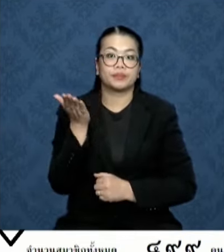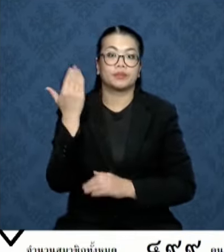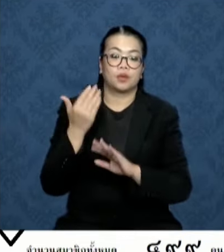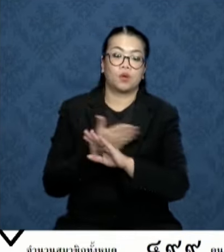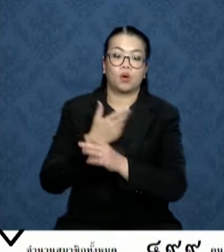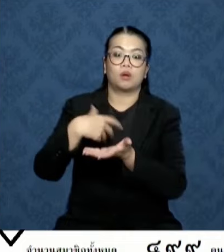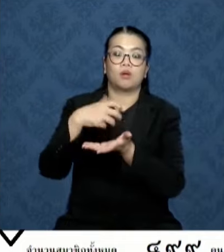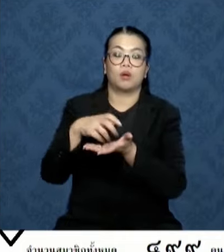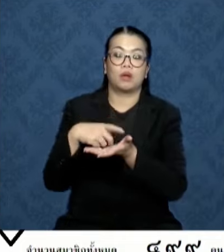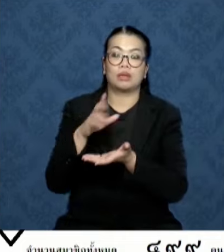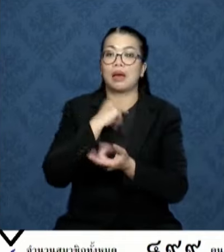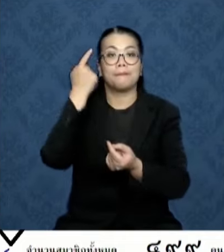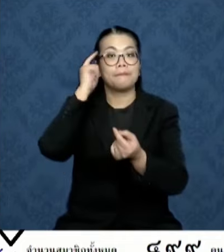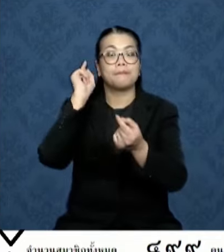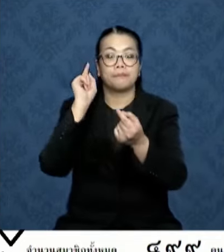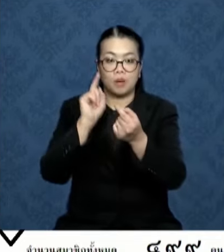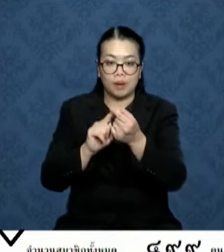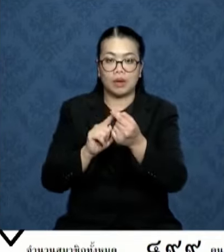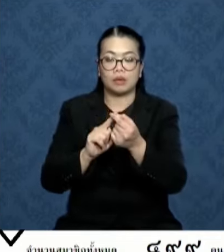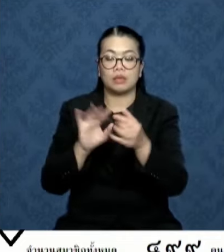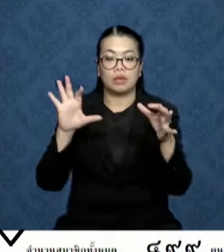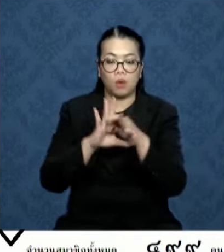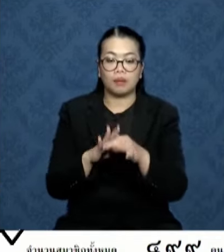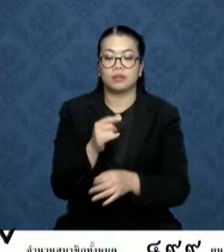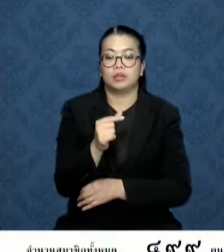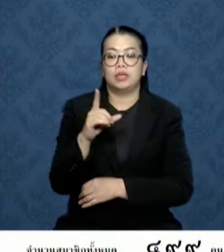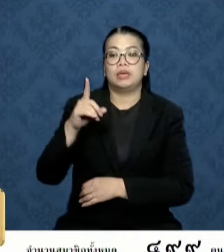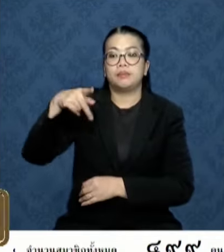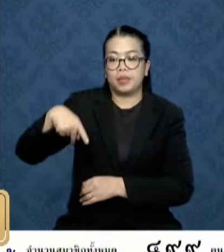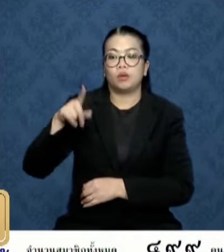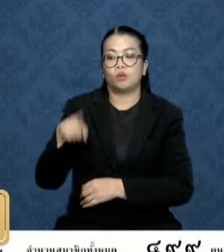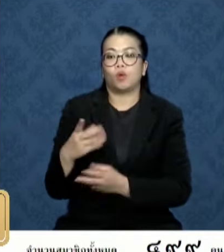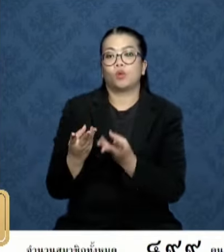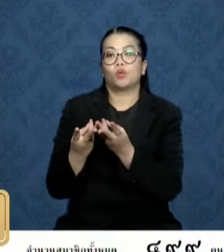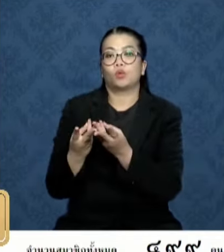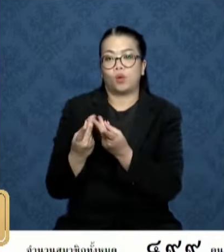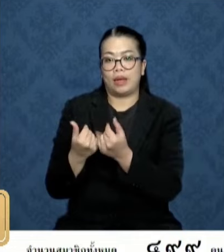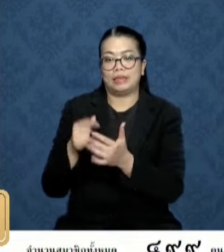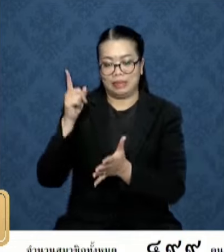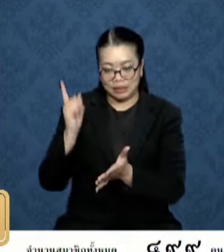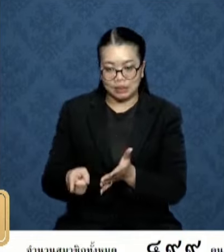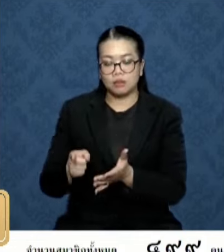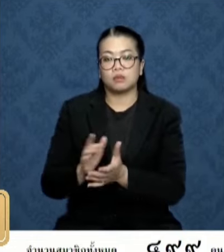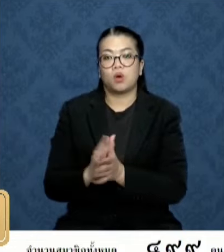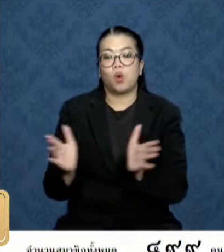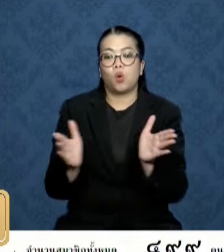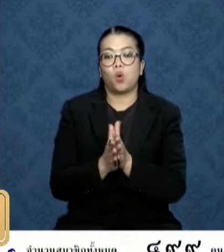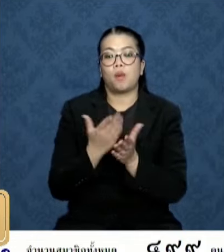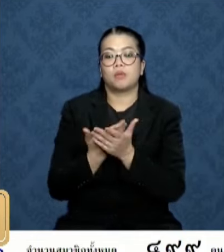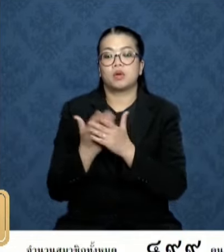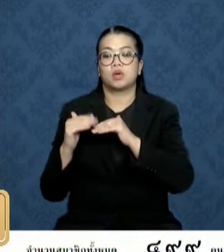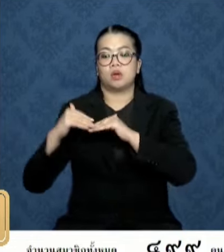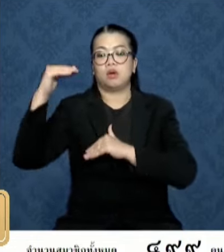หนานี้อีรอมาครัวถาจะตงเปาหมายเกยวกับ GDP นั้กขอใหใช้ตัวเลขที่เป็ Real GDP ทไมไดรวมเงินเฟอ